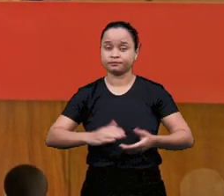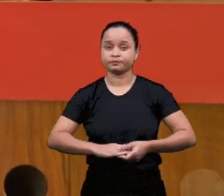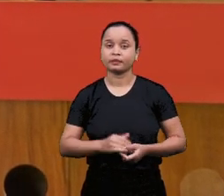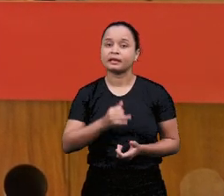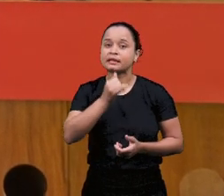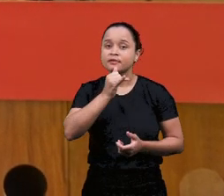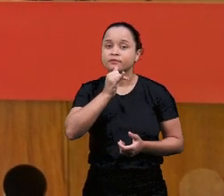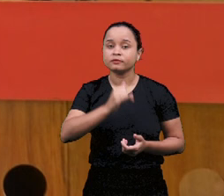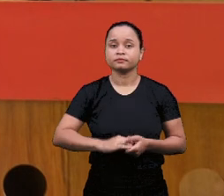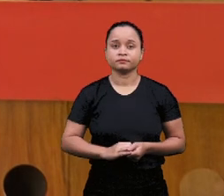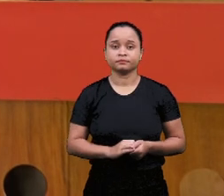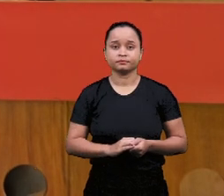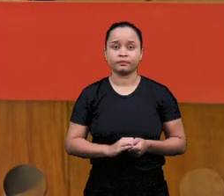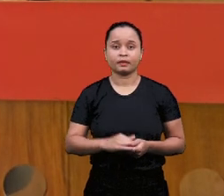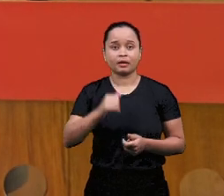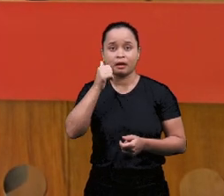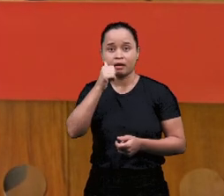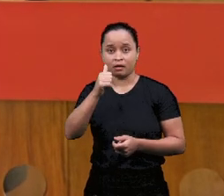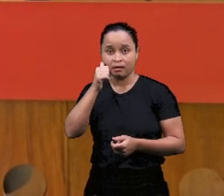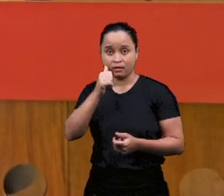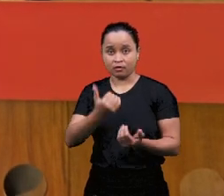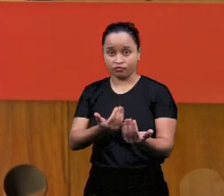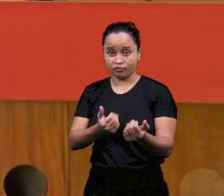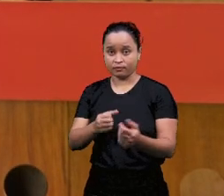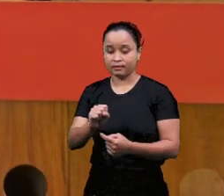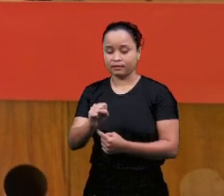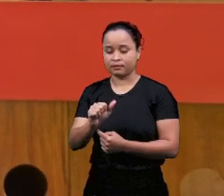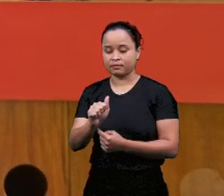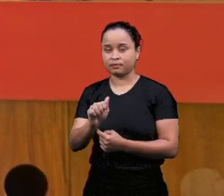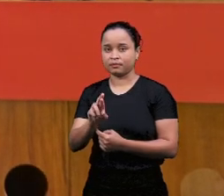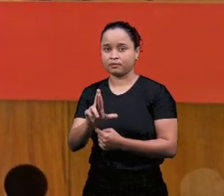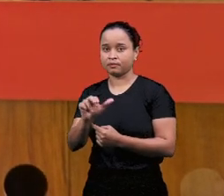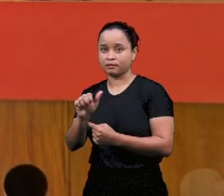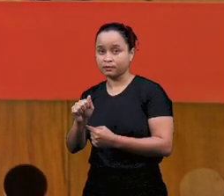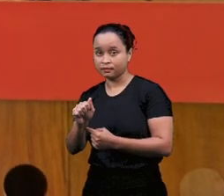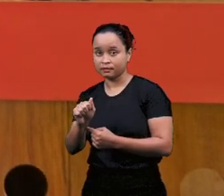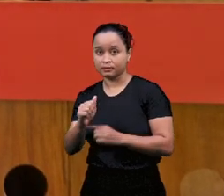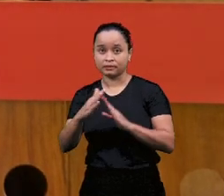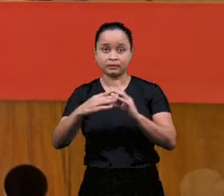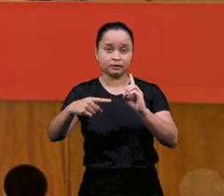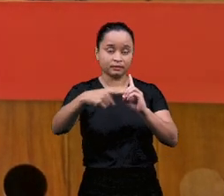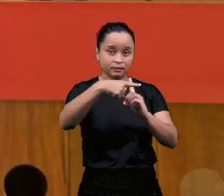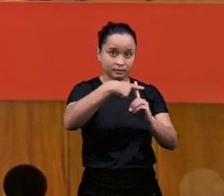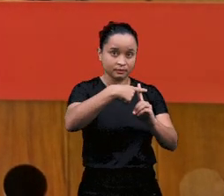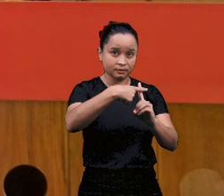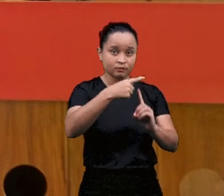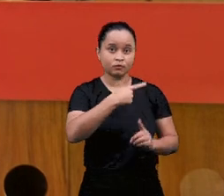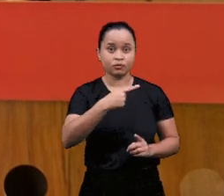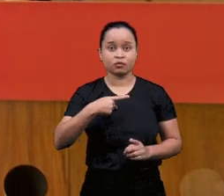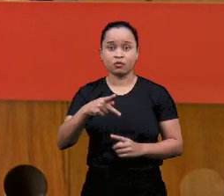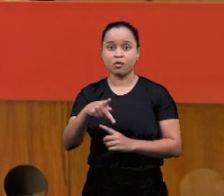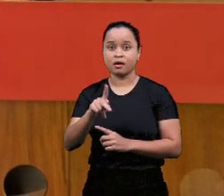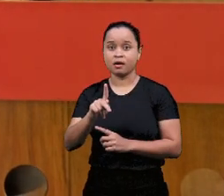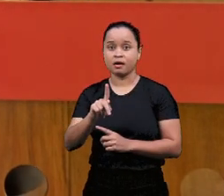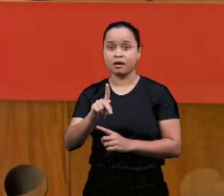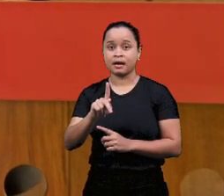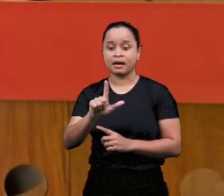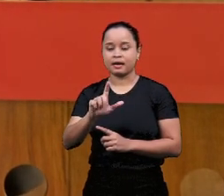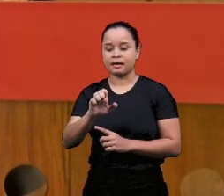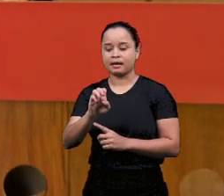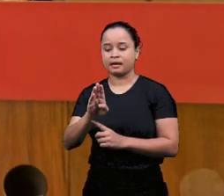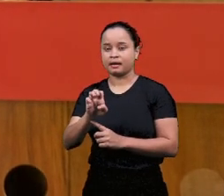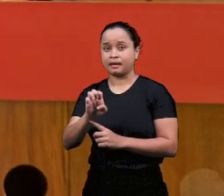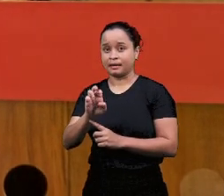Sarah Fisher. Elle vient de l'église du pasteur Claire Vesson Rocha dans la ville de Revere, dans l'état